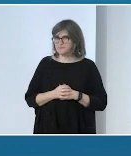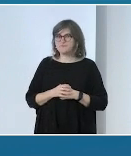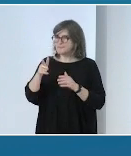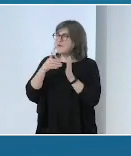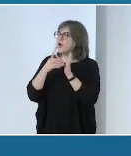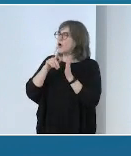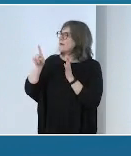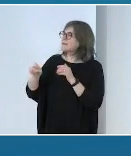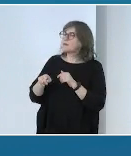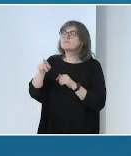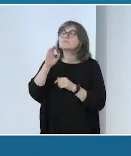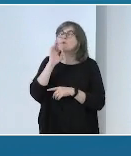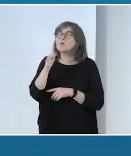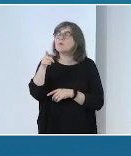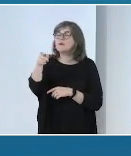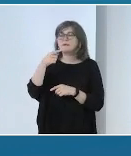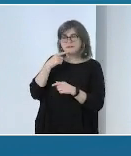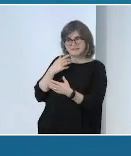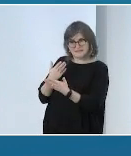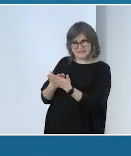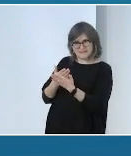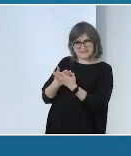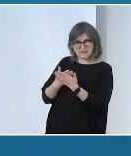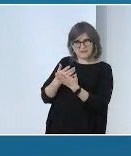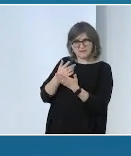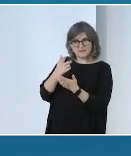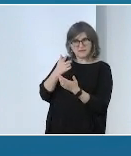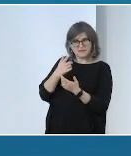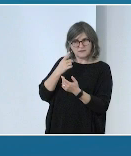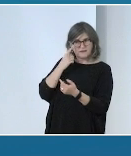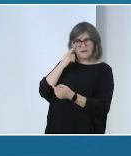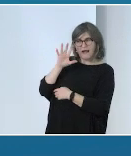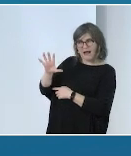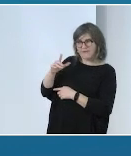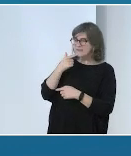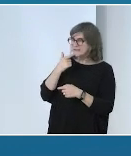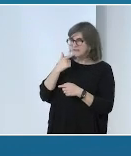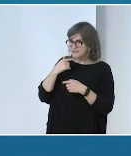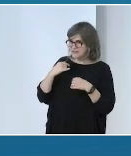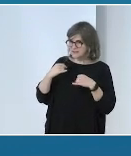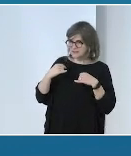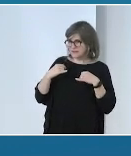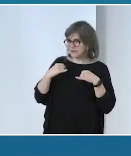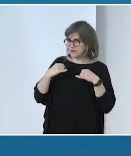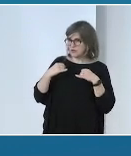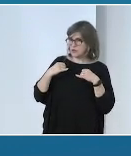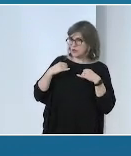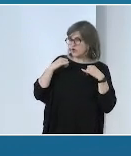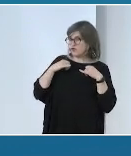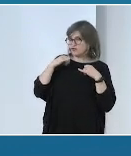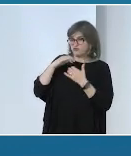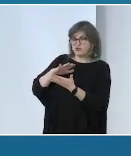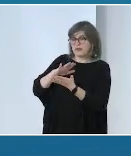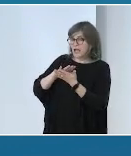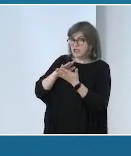Oui. Mais dans ce cas-là, vous pensez que c'était pas possible au jeune âge de voir toutes les atteintes ou c'est vraiment une